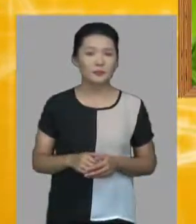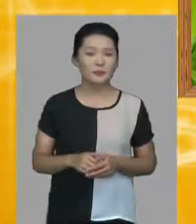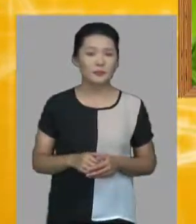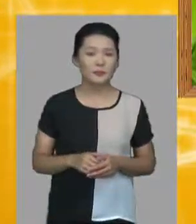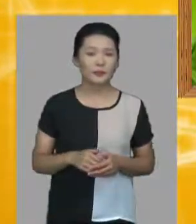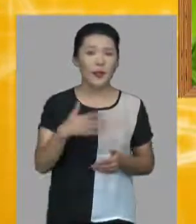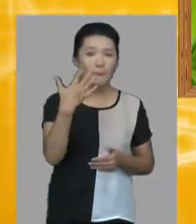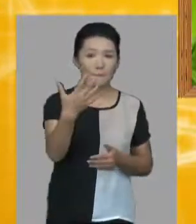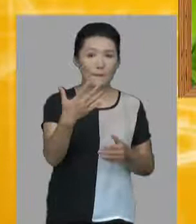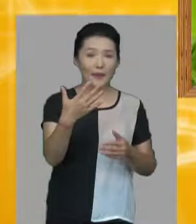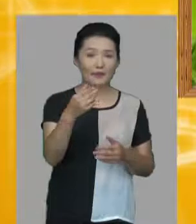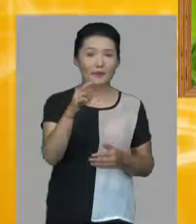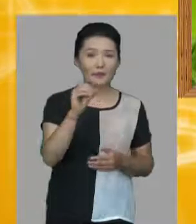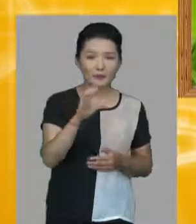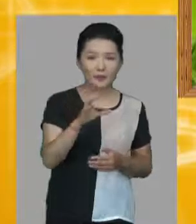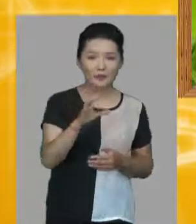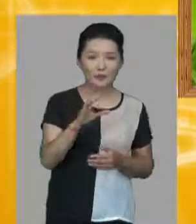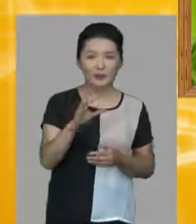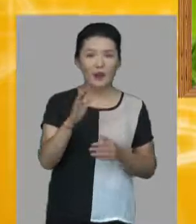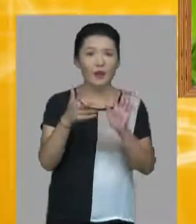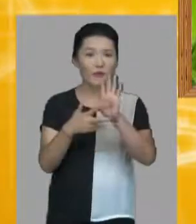5 десятков 8 единиц,